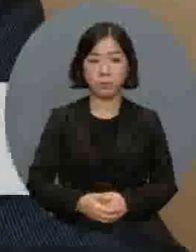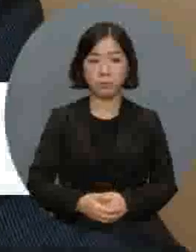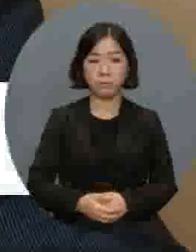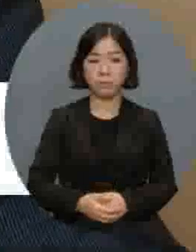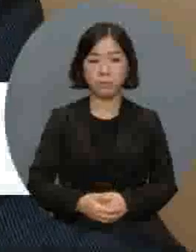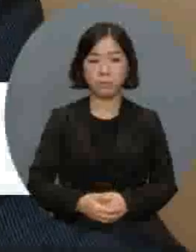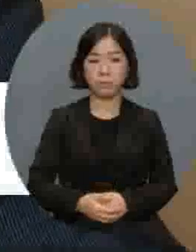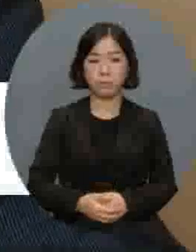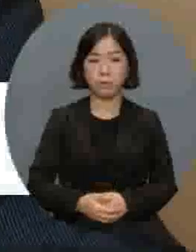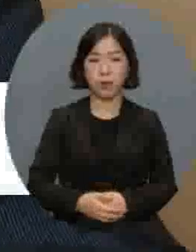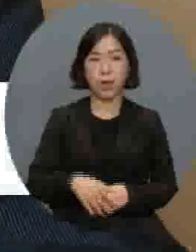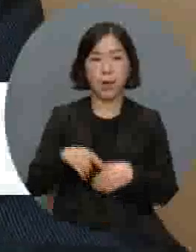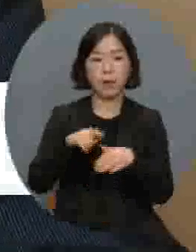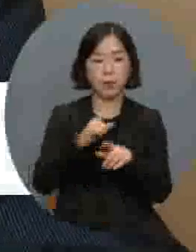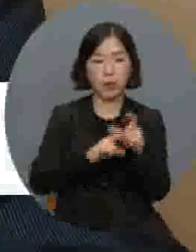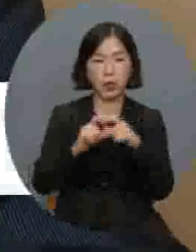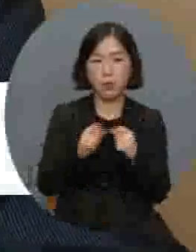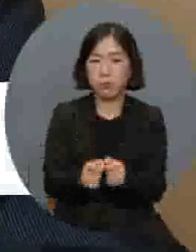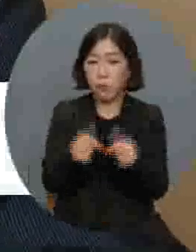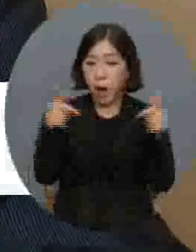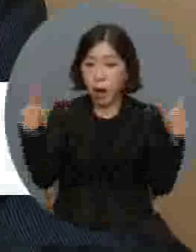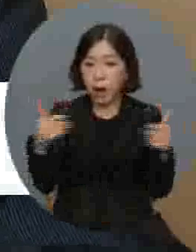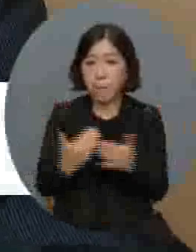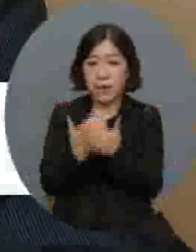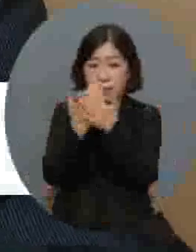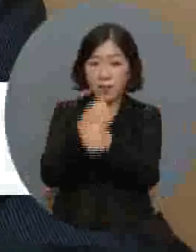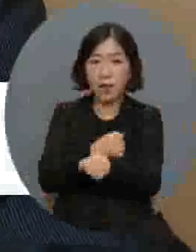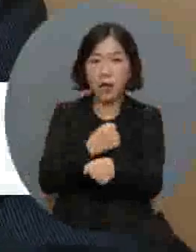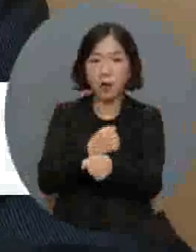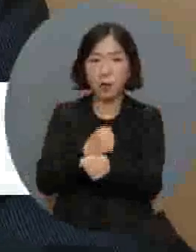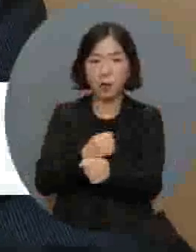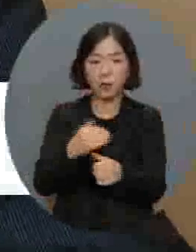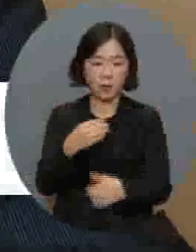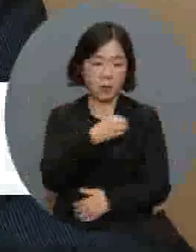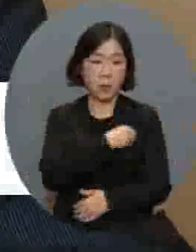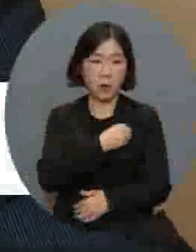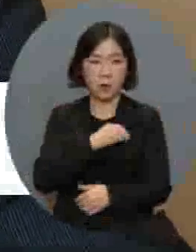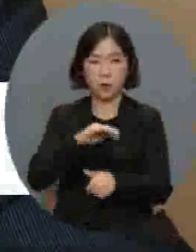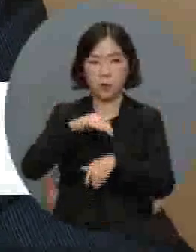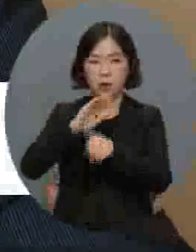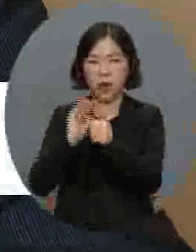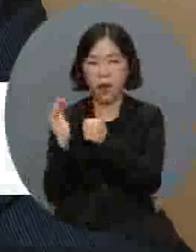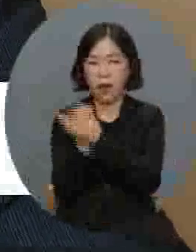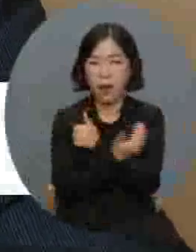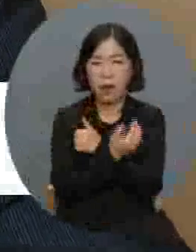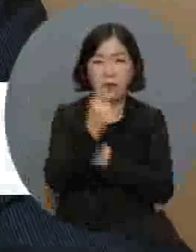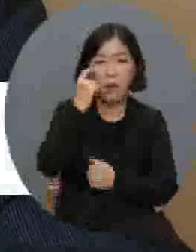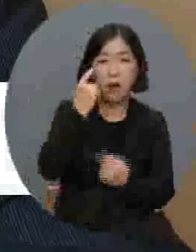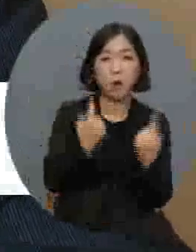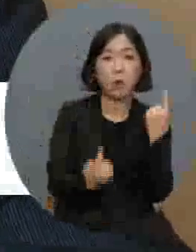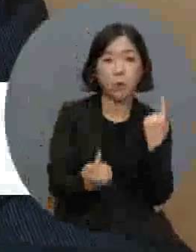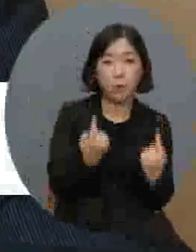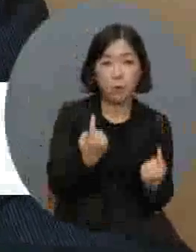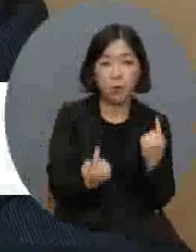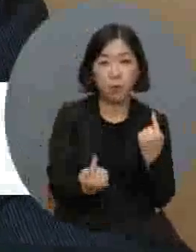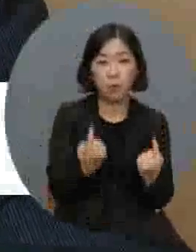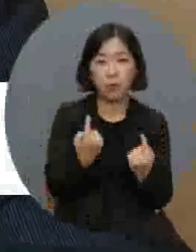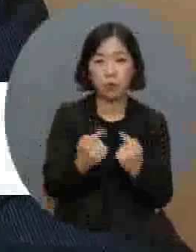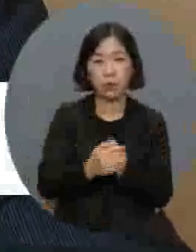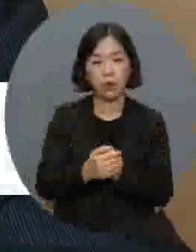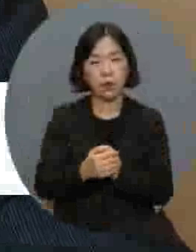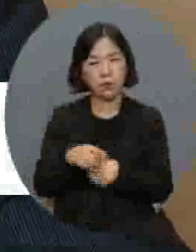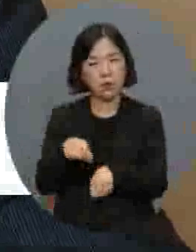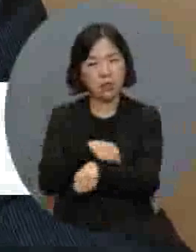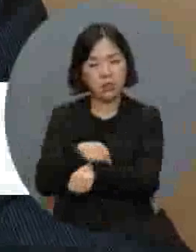어떻게 외연을 확장하고 같이 또 민주당원의 마음을 끌어당길 것인가? 이 생각보다는 자꾸